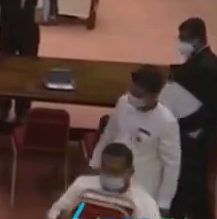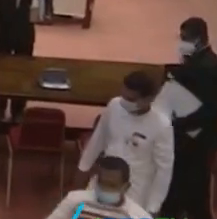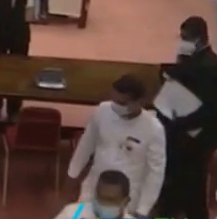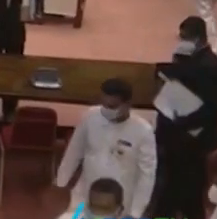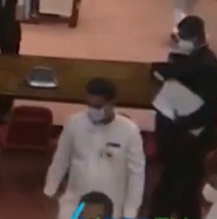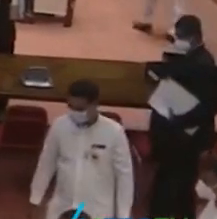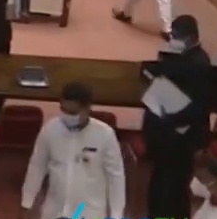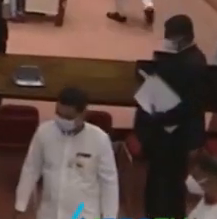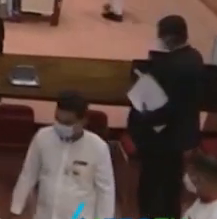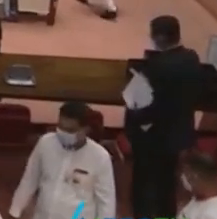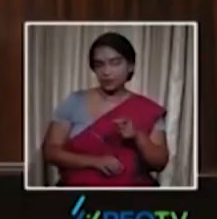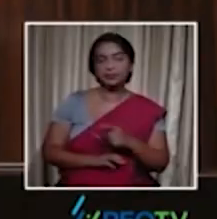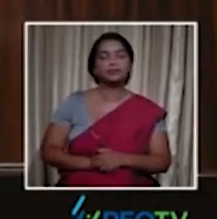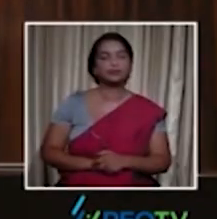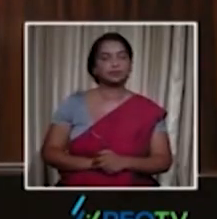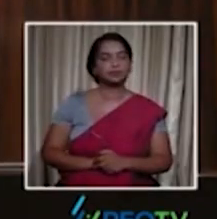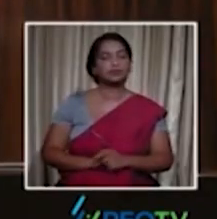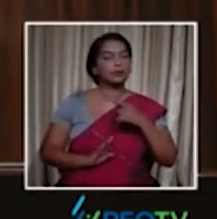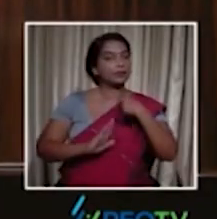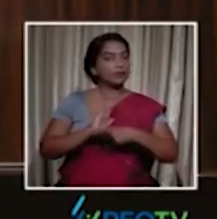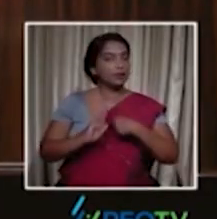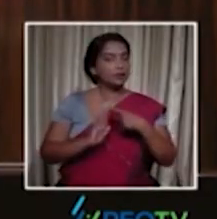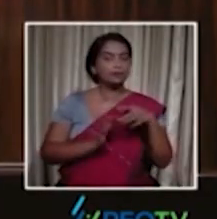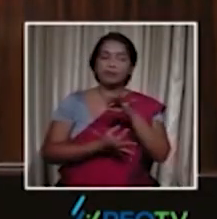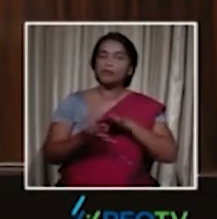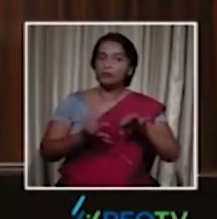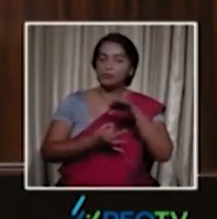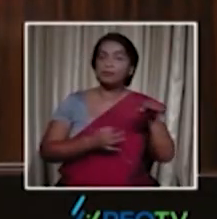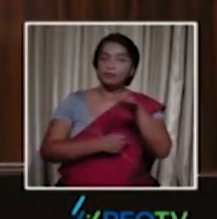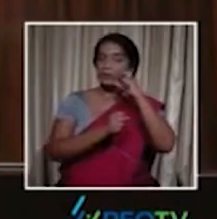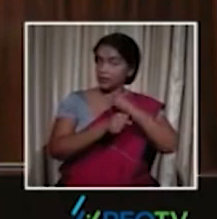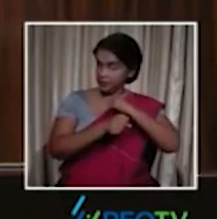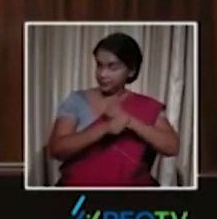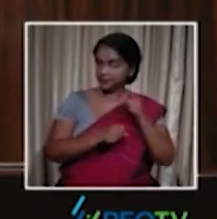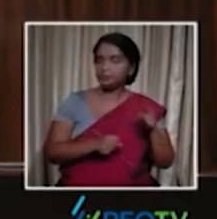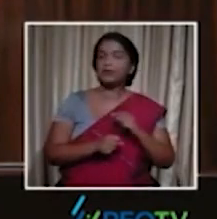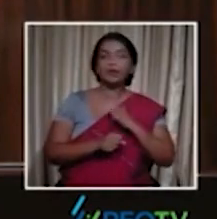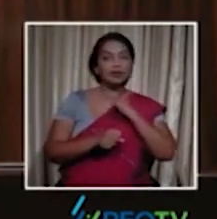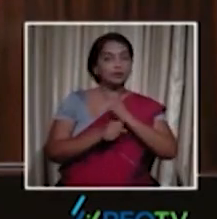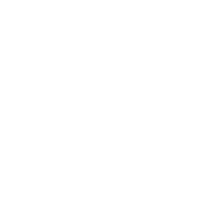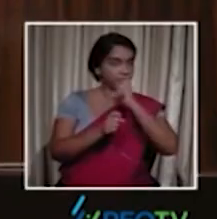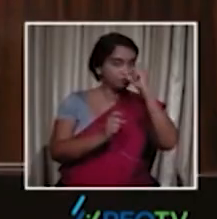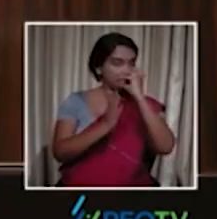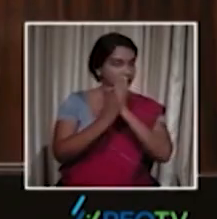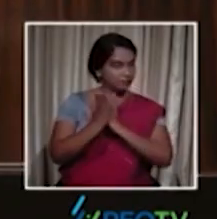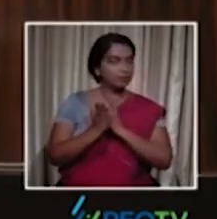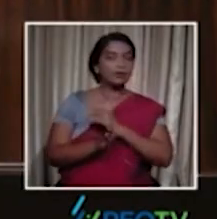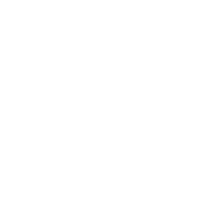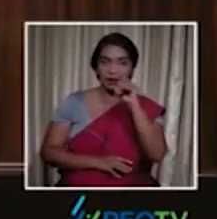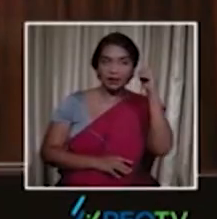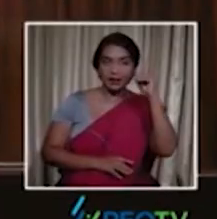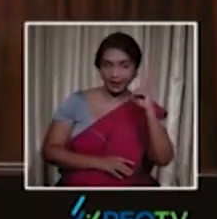පාර්ලිමේන්තුවේ අටවන විධායක ජනාධිපතිවරයායි. ශ්‍රී ලංකා ප්‍රජාතාන්ත්‍රික සමාජවාදී ජනරජයේ ආණ්ඩුක්‍රම ව්‍යවස්ථාවේ